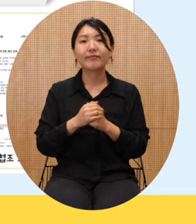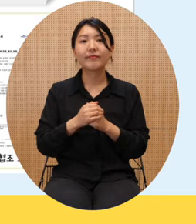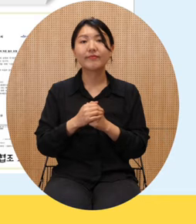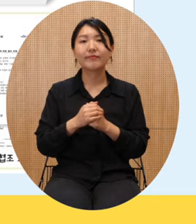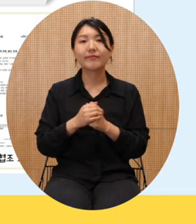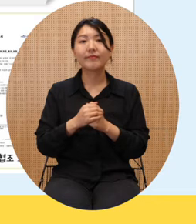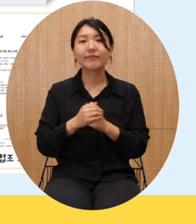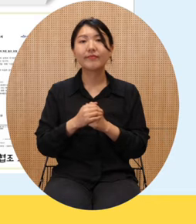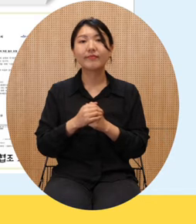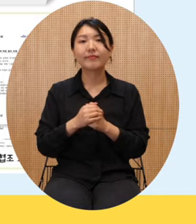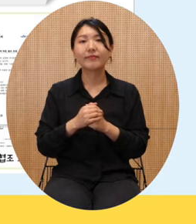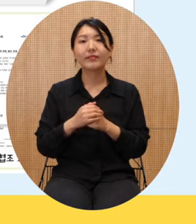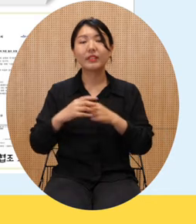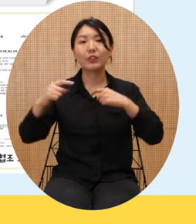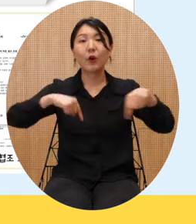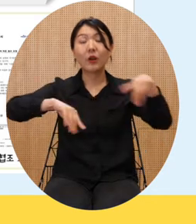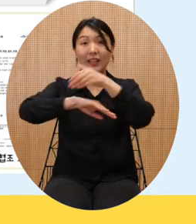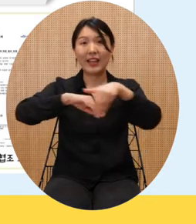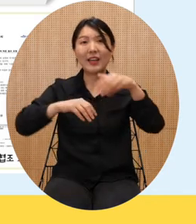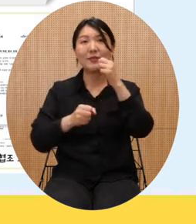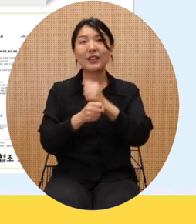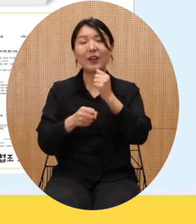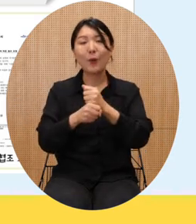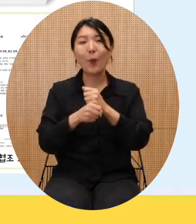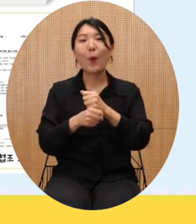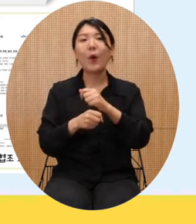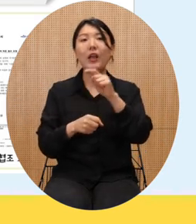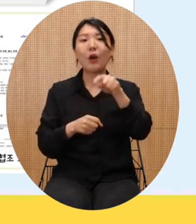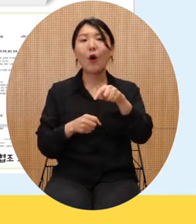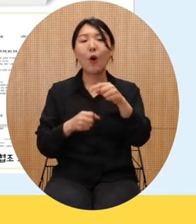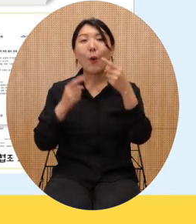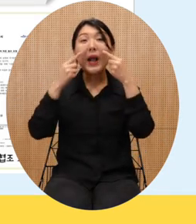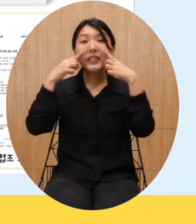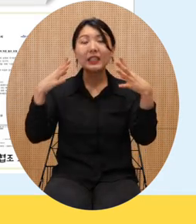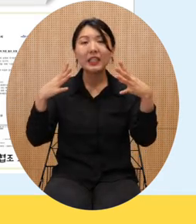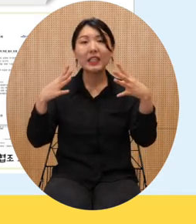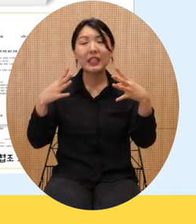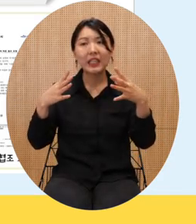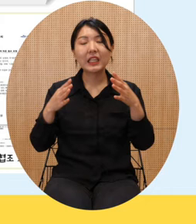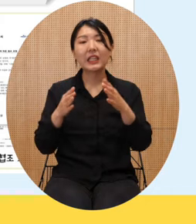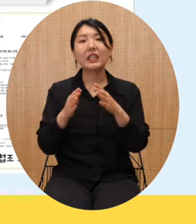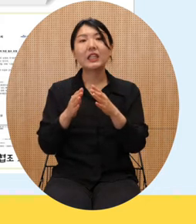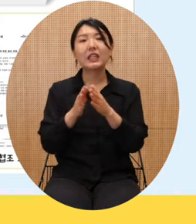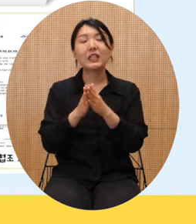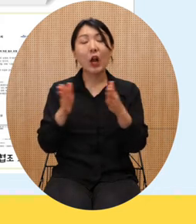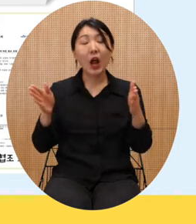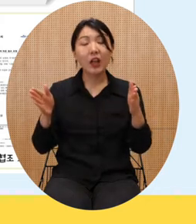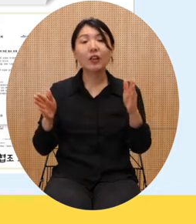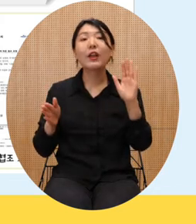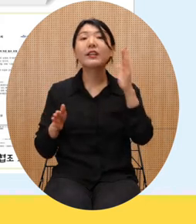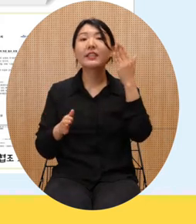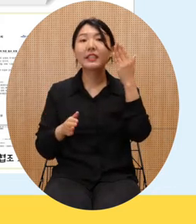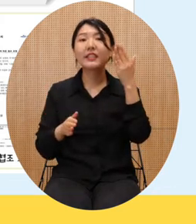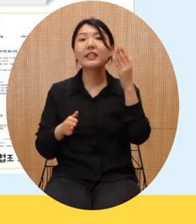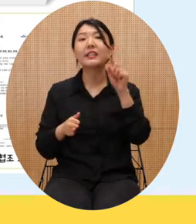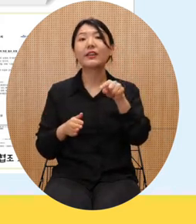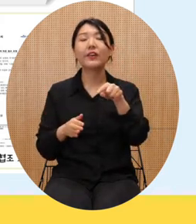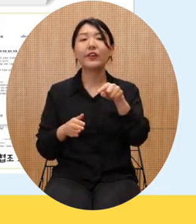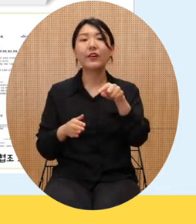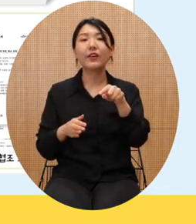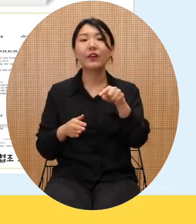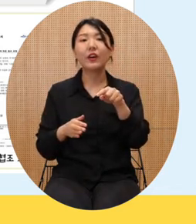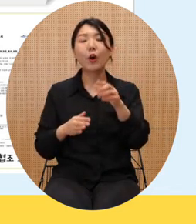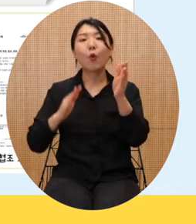근데 사실은 정책을 만들고 그 정책이 제대로 집행되는지에 관해서